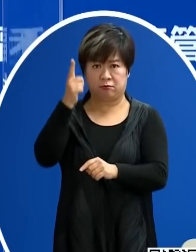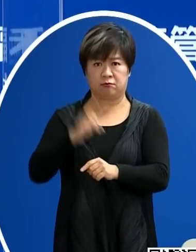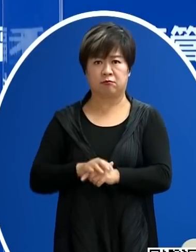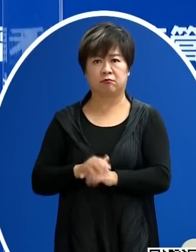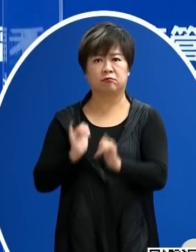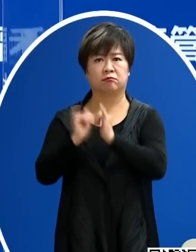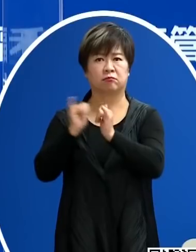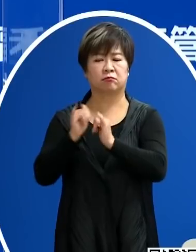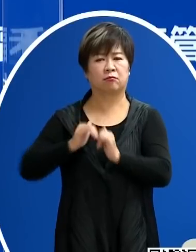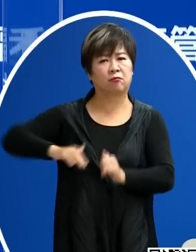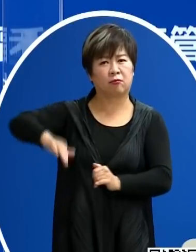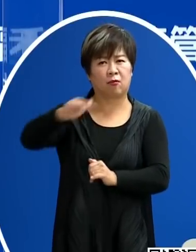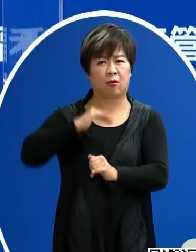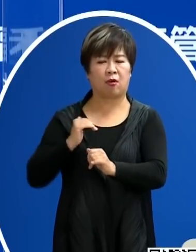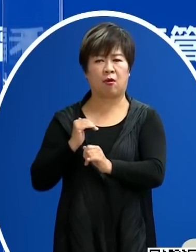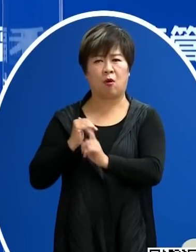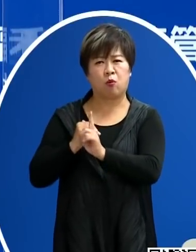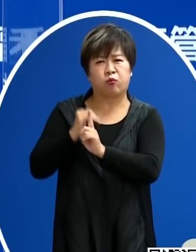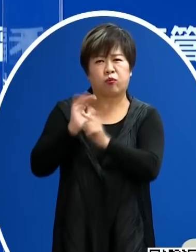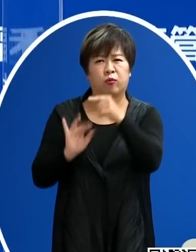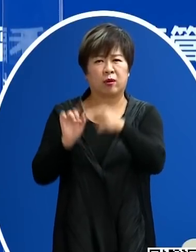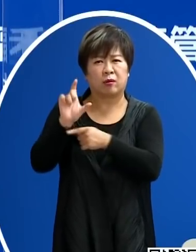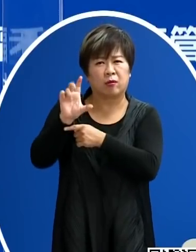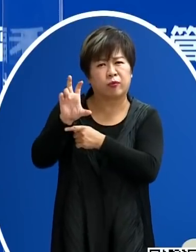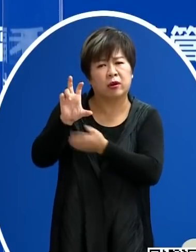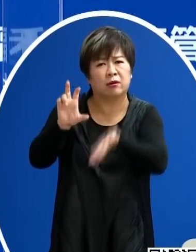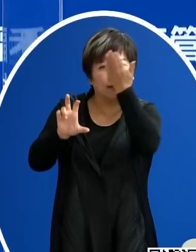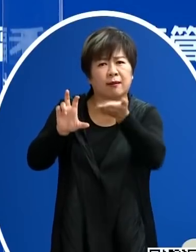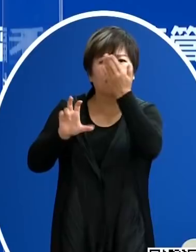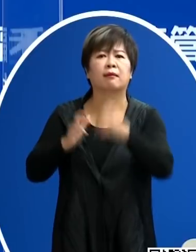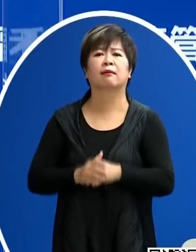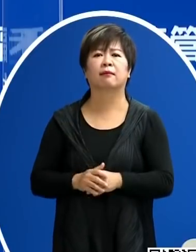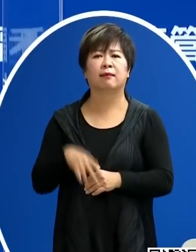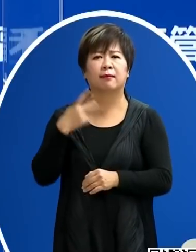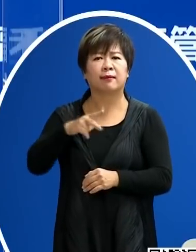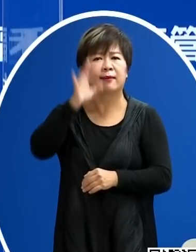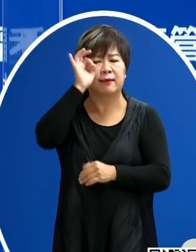高哦。我讲的意思是这样子哈。然后